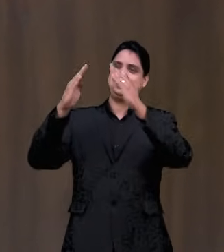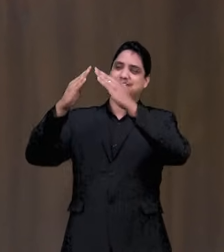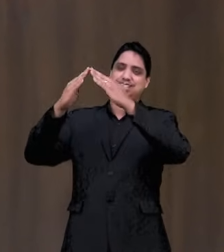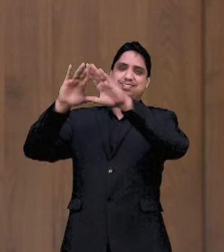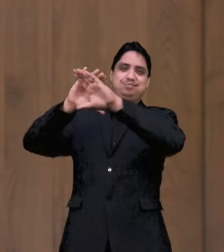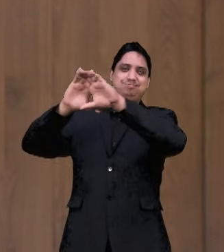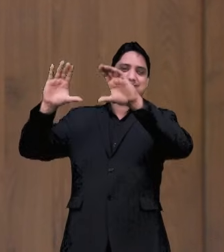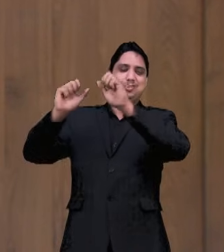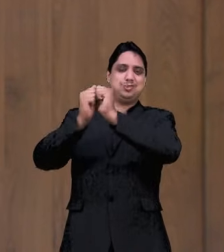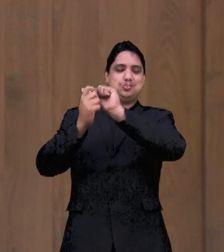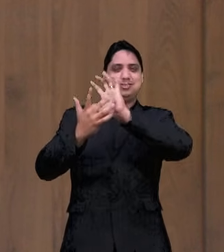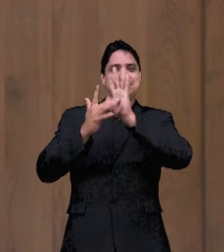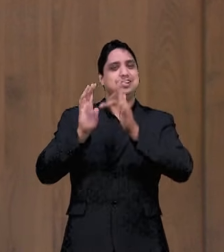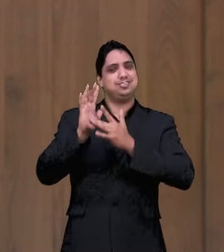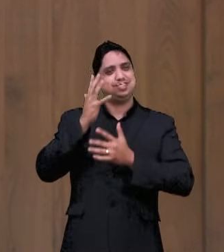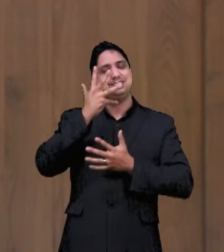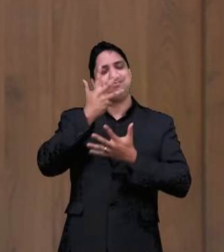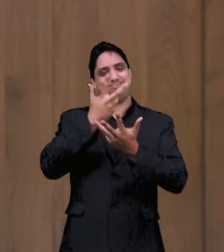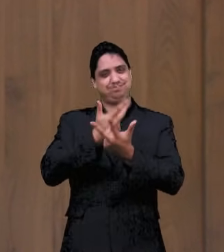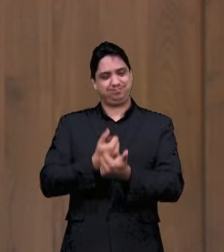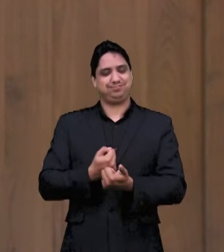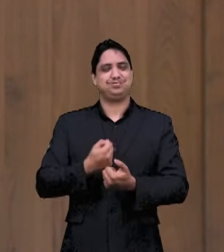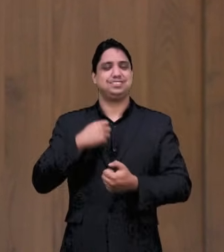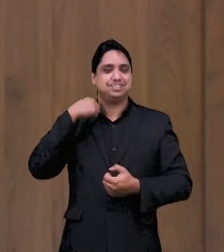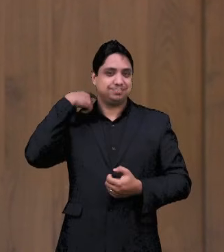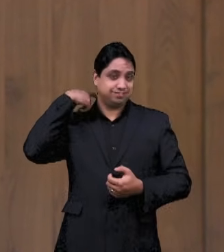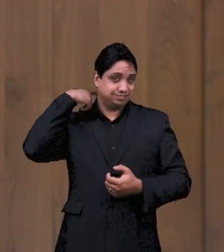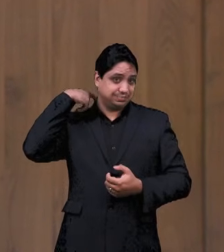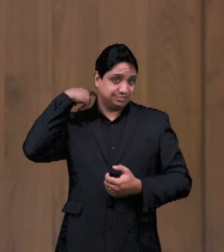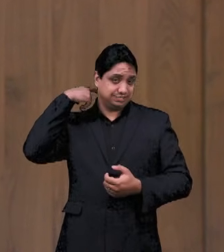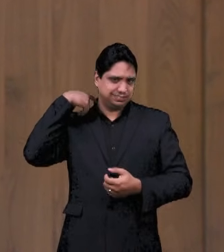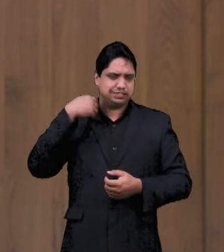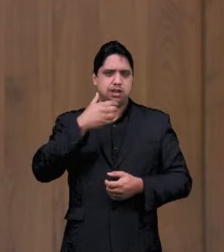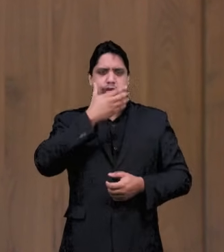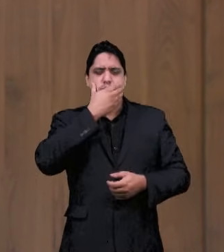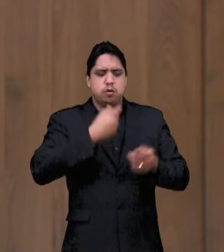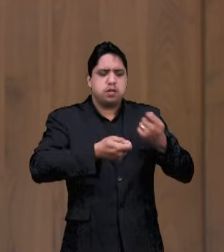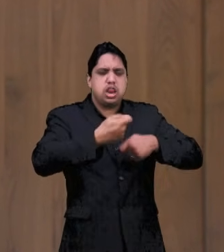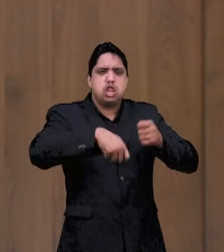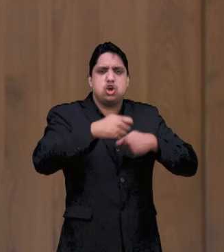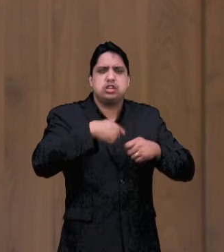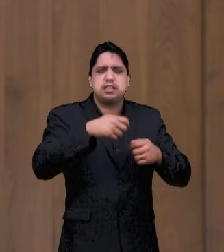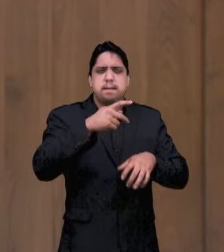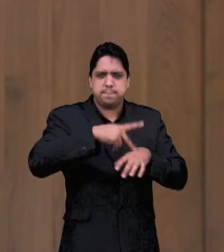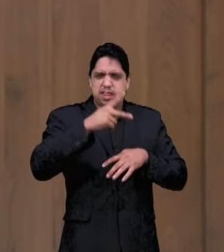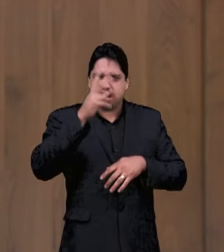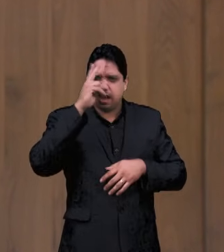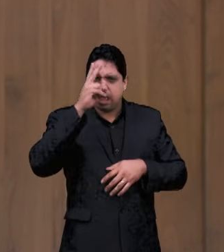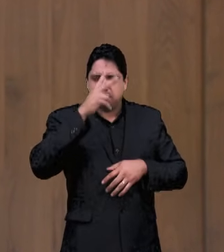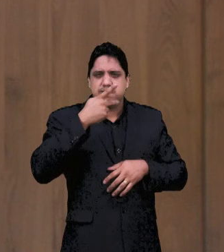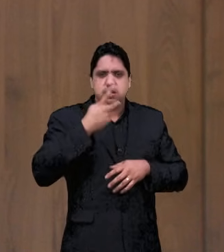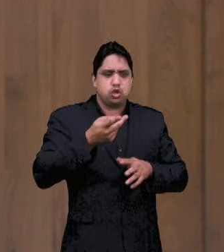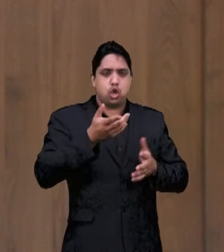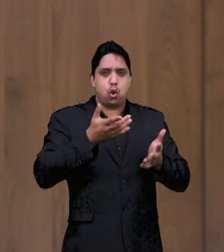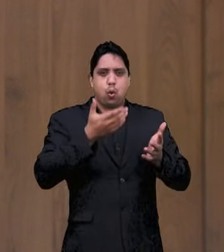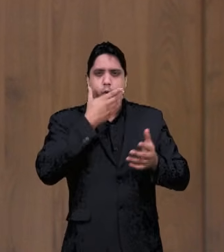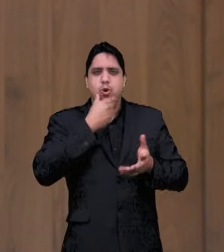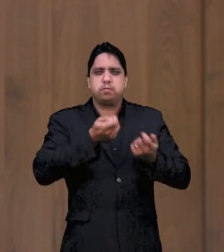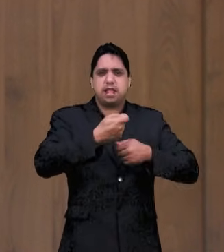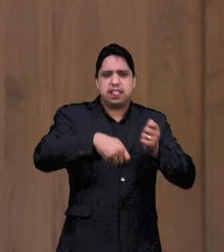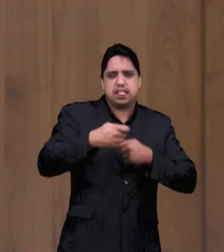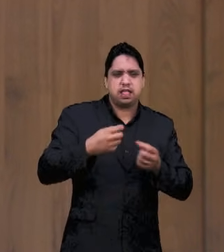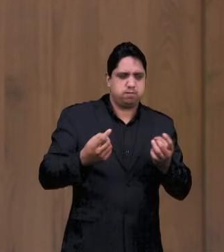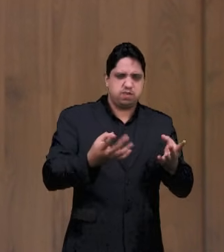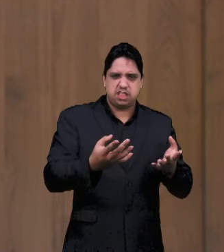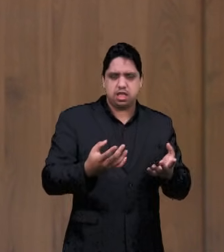chose glorieuse! Et qui est cet homme, le marchand de bonnes perles? Vous vous rappelez?